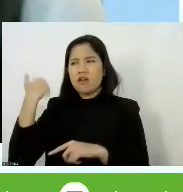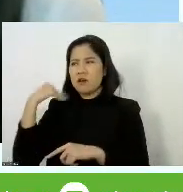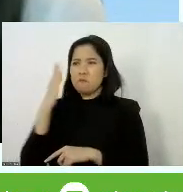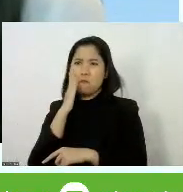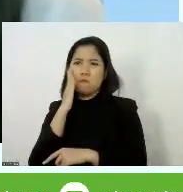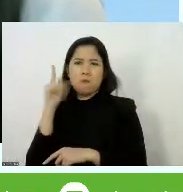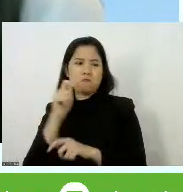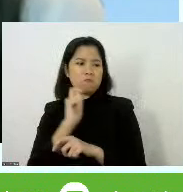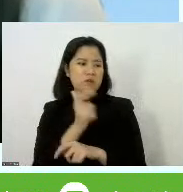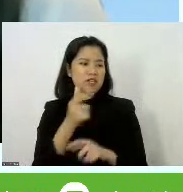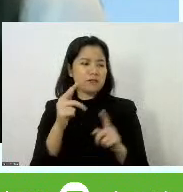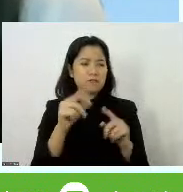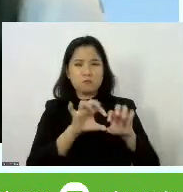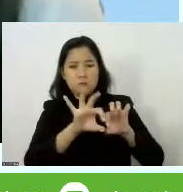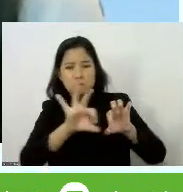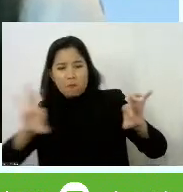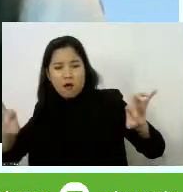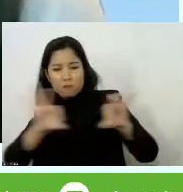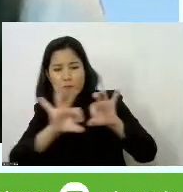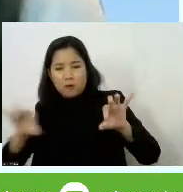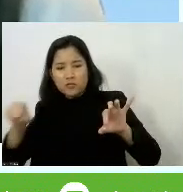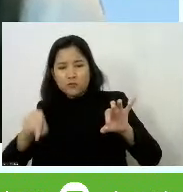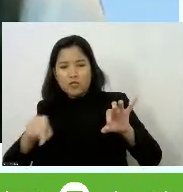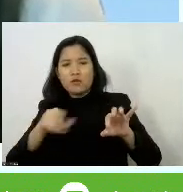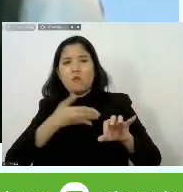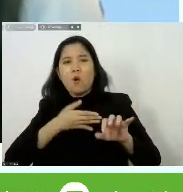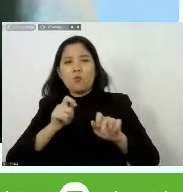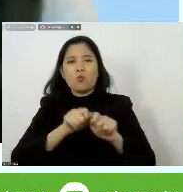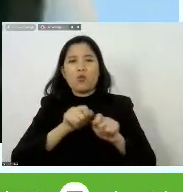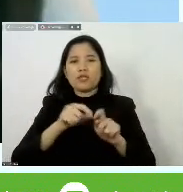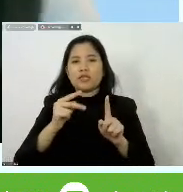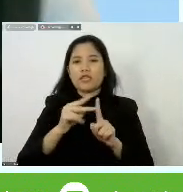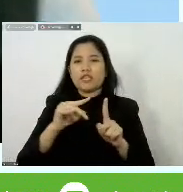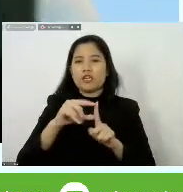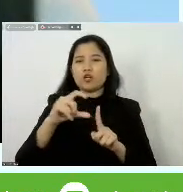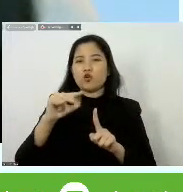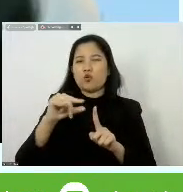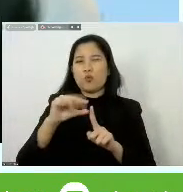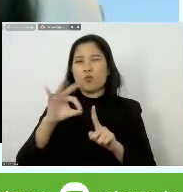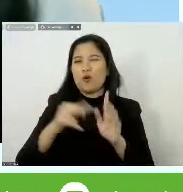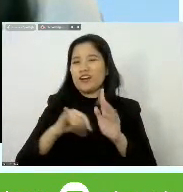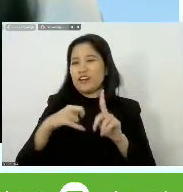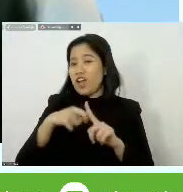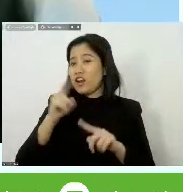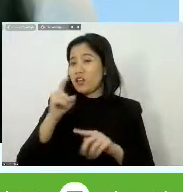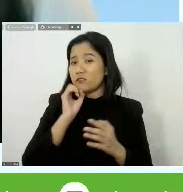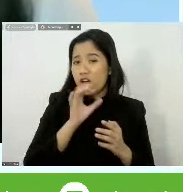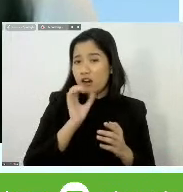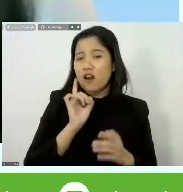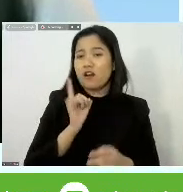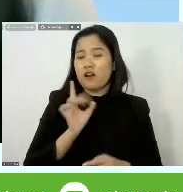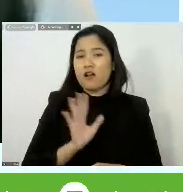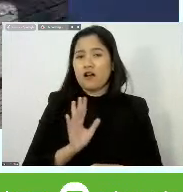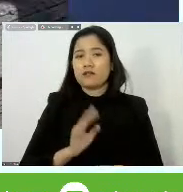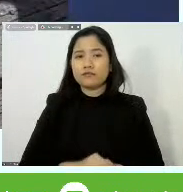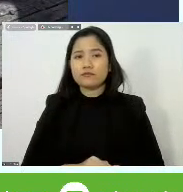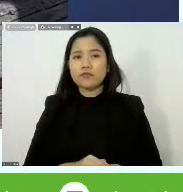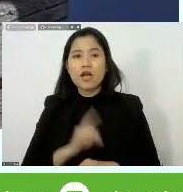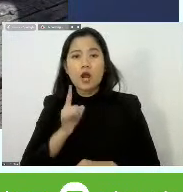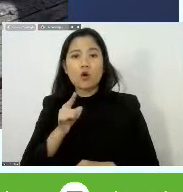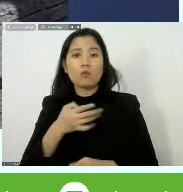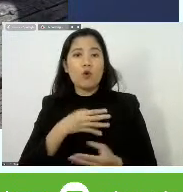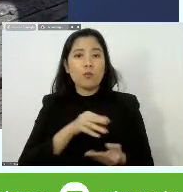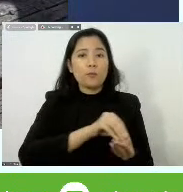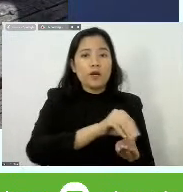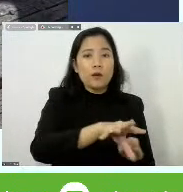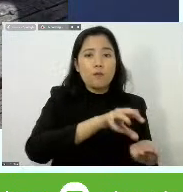nanam nanam atau gimana mungkin ada saran jadi kita dari Rara Paulo pendekatan berkebun sih bebas ya